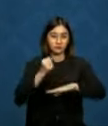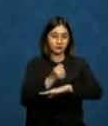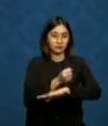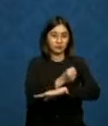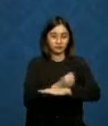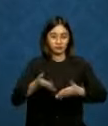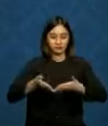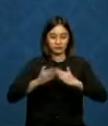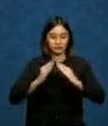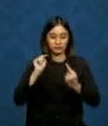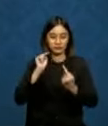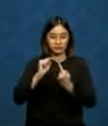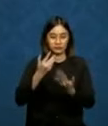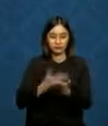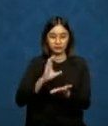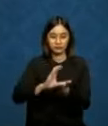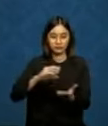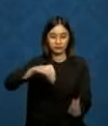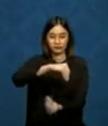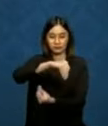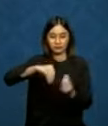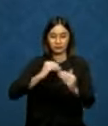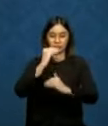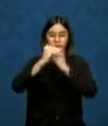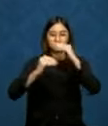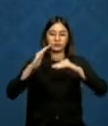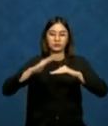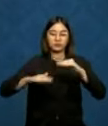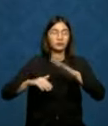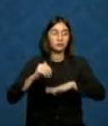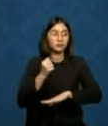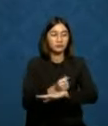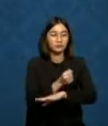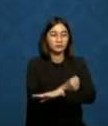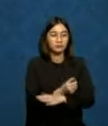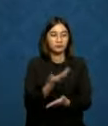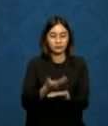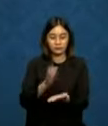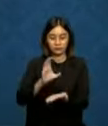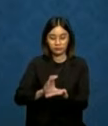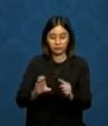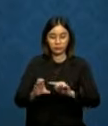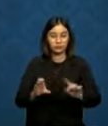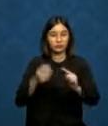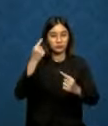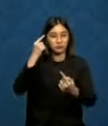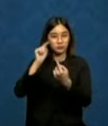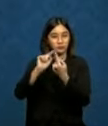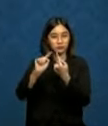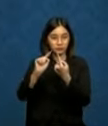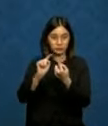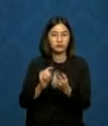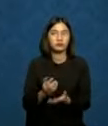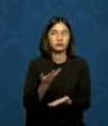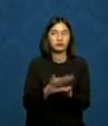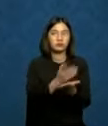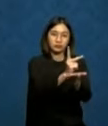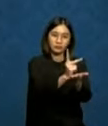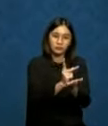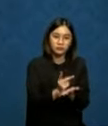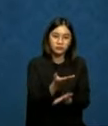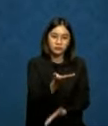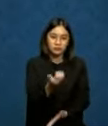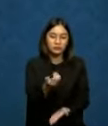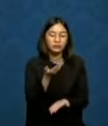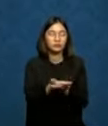ครับจัดตั้งขึ้นเพื่อเป็นทุนหมุนเวียนในการพัฒนาฝีพนักงานครับกองทุนตรงนี้วัตถุประสงค์คือให้การกู้ยืมเงิน